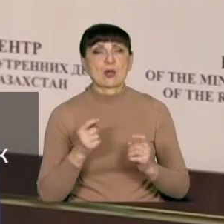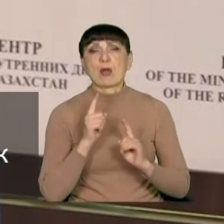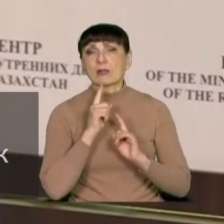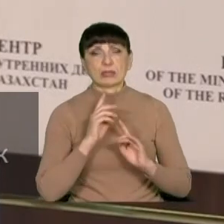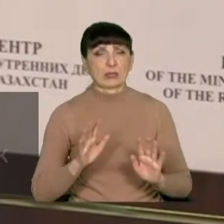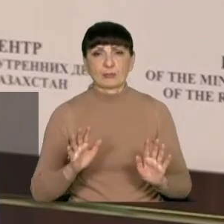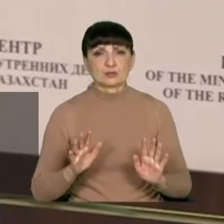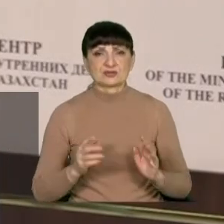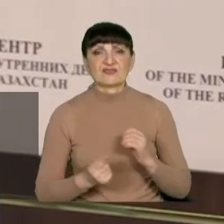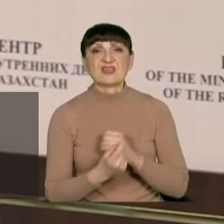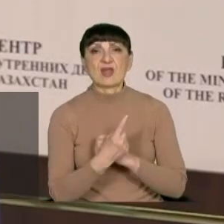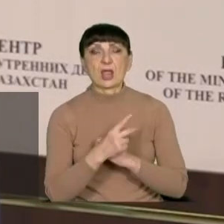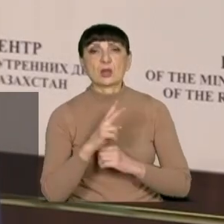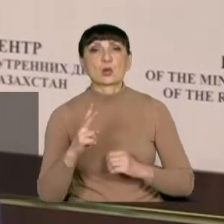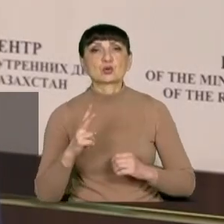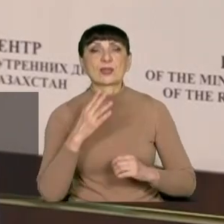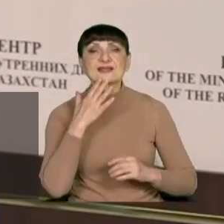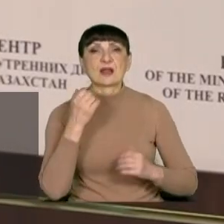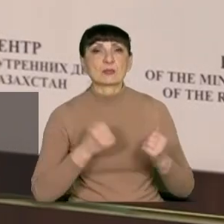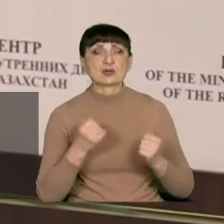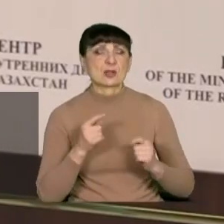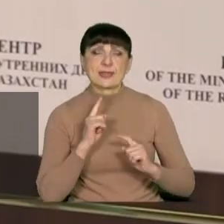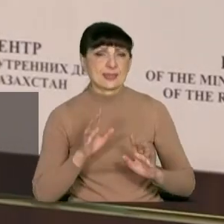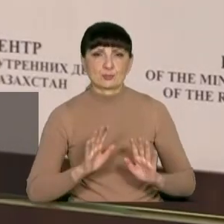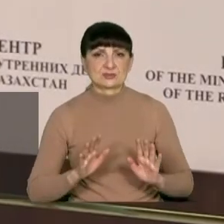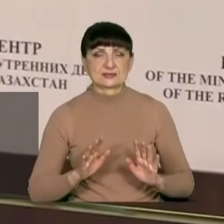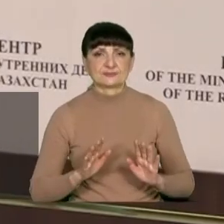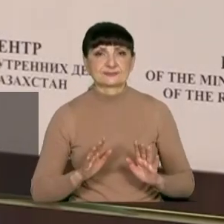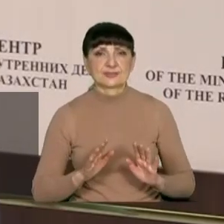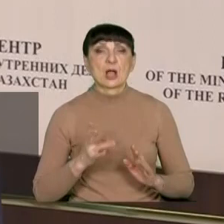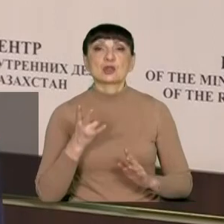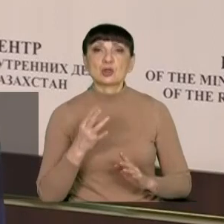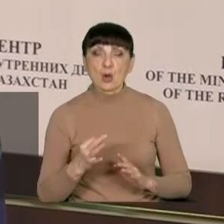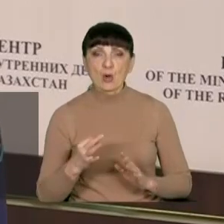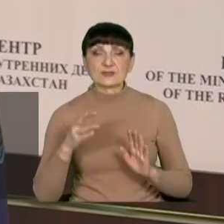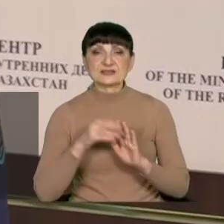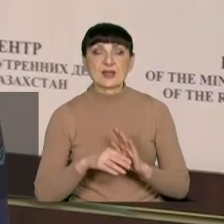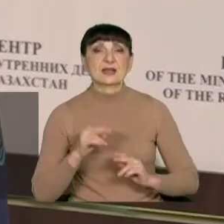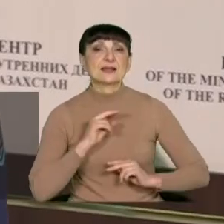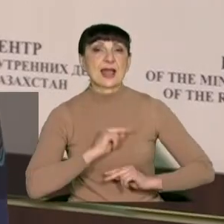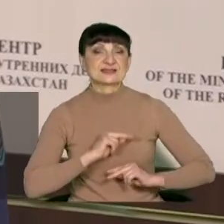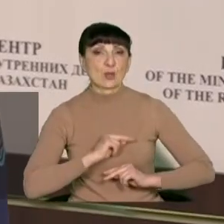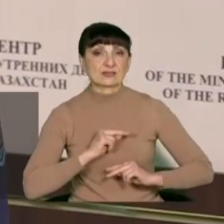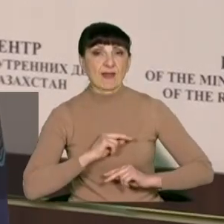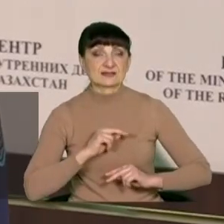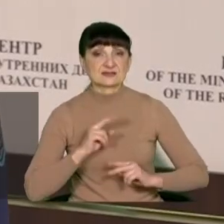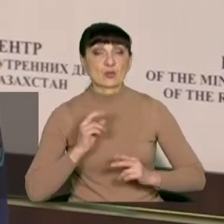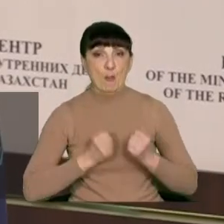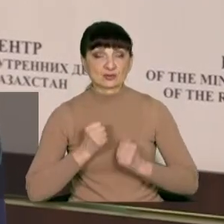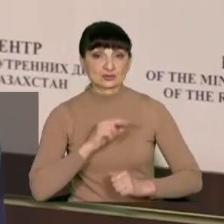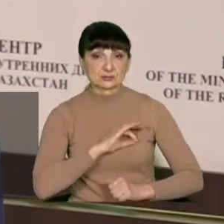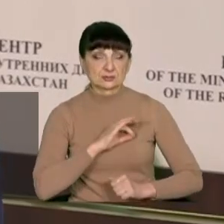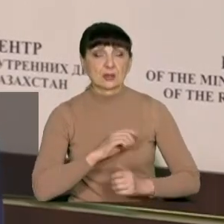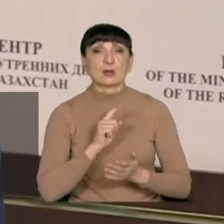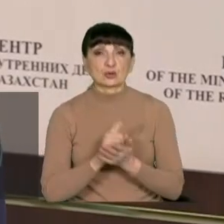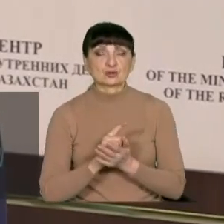целенаправленных работ по выявлению иностранного транспорта не будет. Вместе с тем, для эксплуатации граждан необходимо соблюдать закон о дорожном движении,